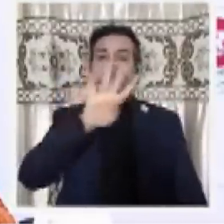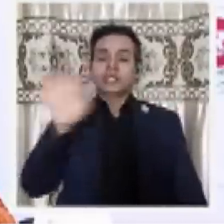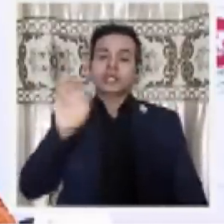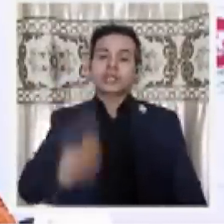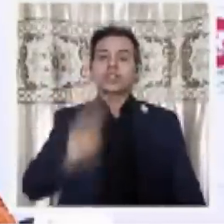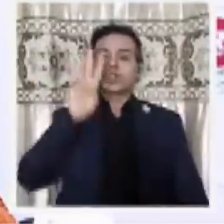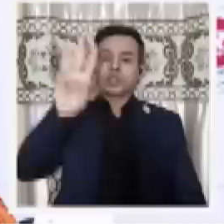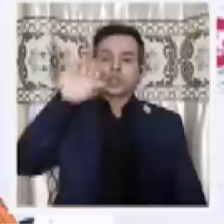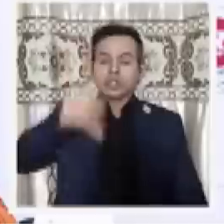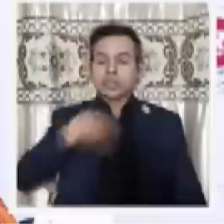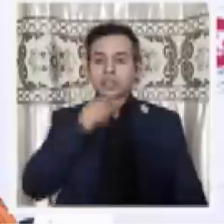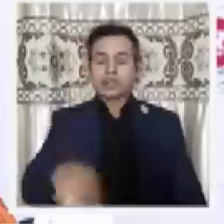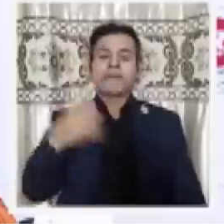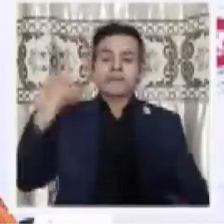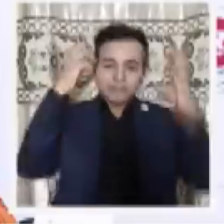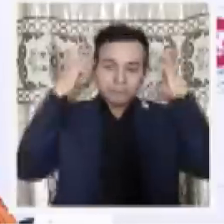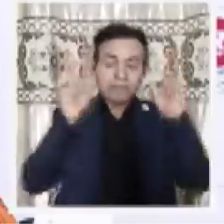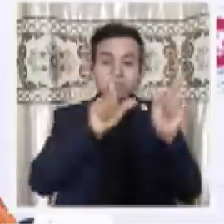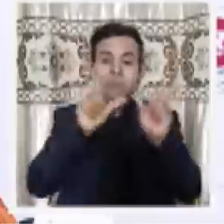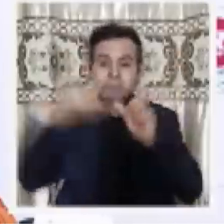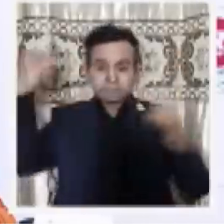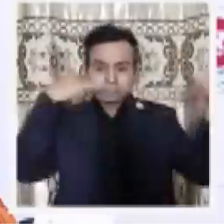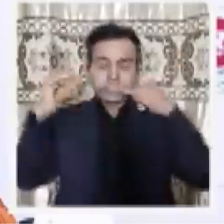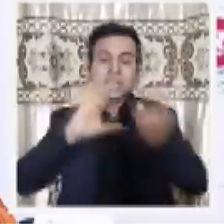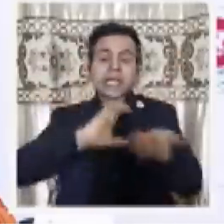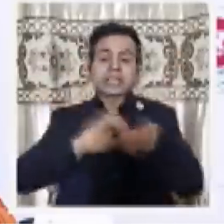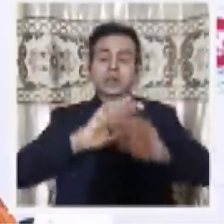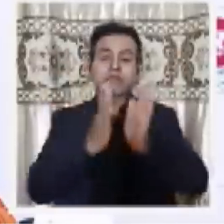1,95,985টি, এ পর্যন্ত ফোন কল গ্রহণ করা হয়েছে